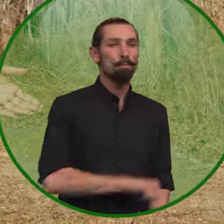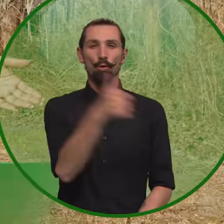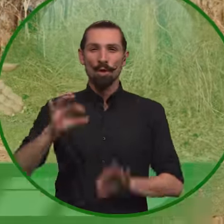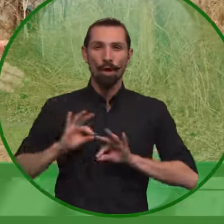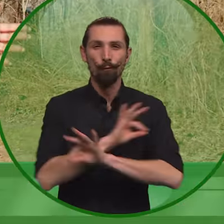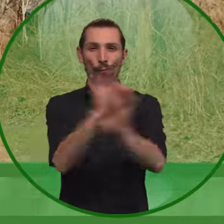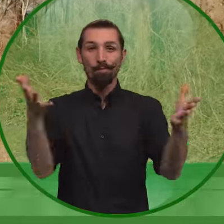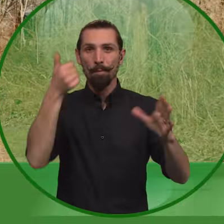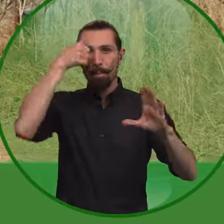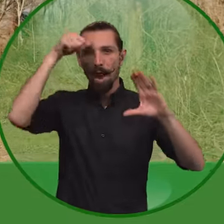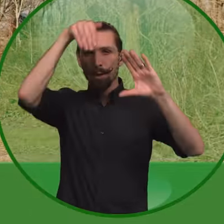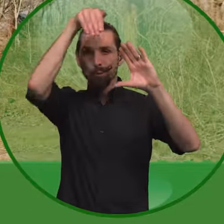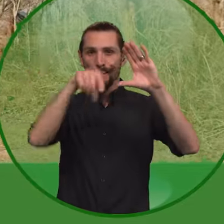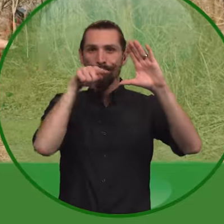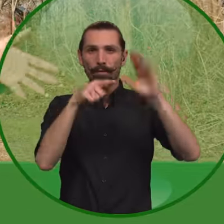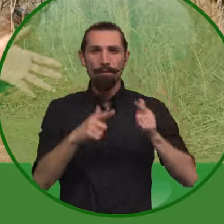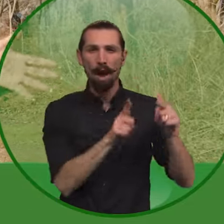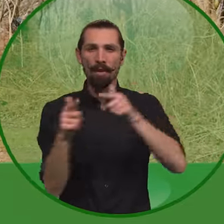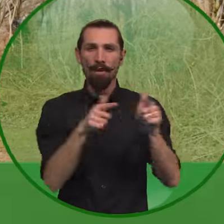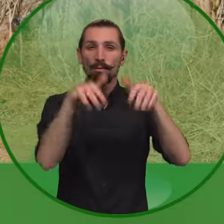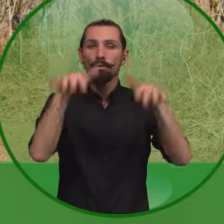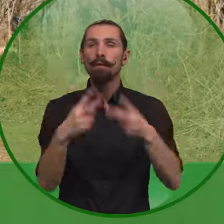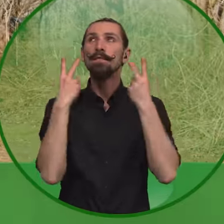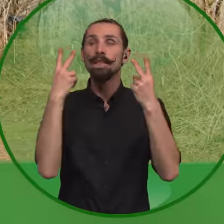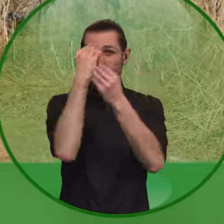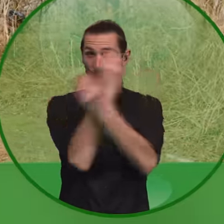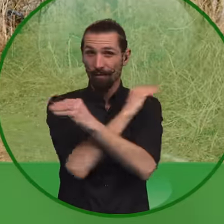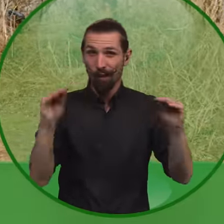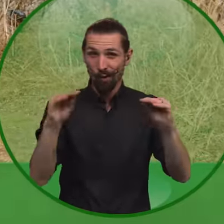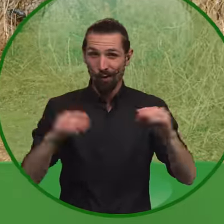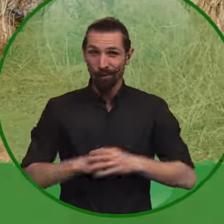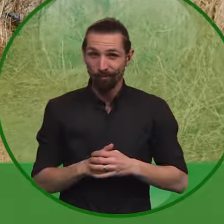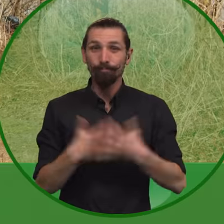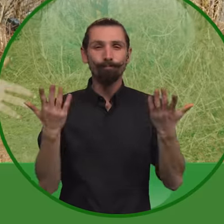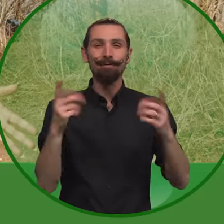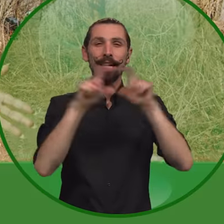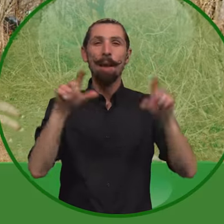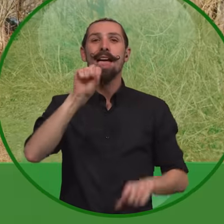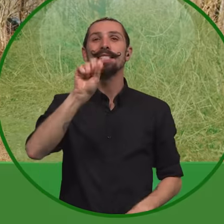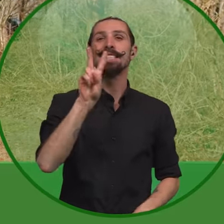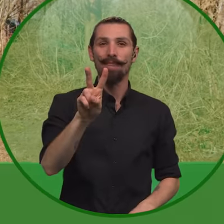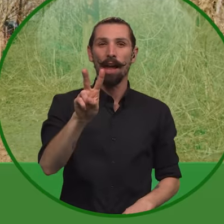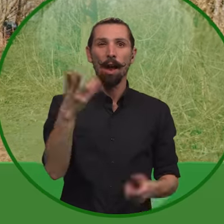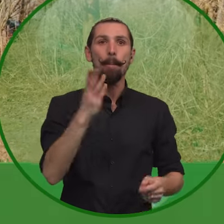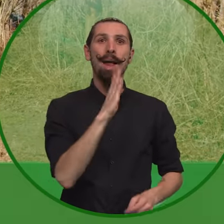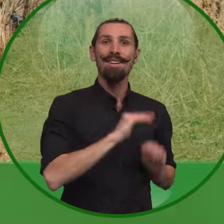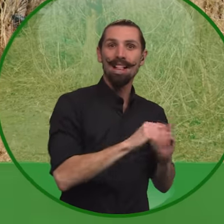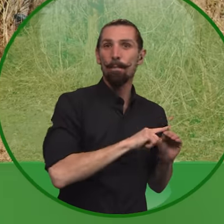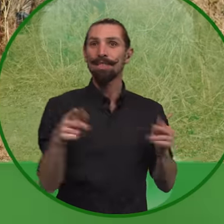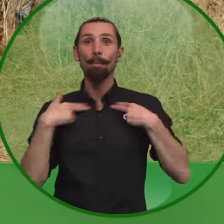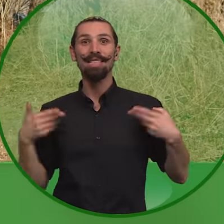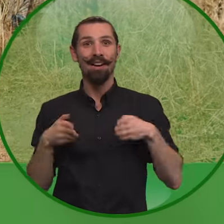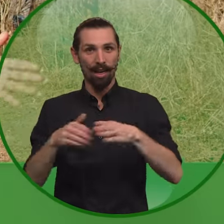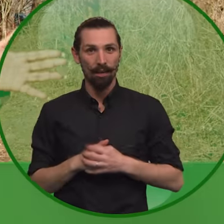Besonders für alle, die südlich von hier vom Insulana mit uns unterwegs sind, habe ich heute wichtige Informationen. Denn es geht um die Linie S2